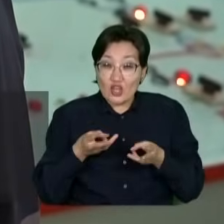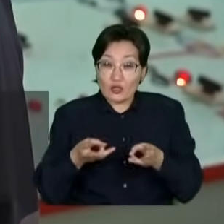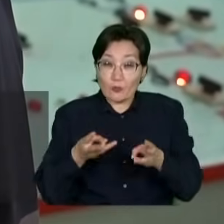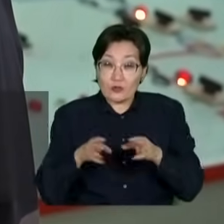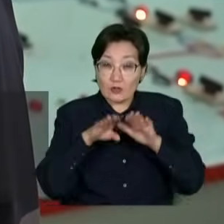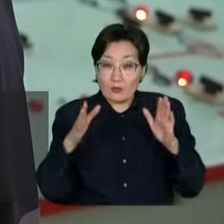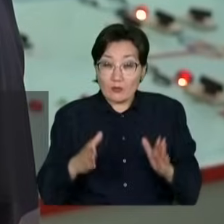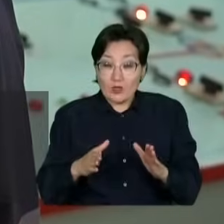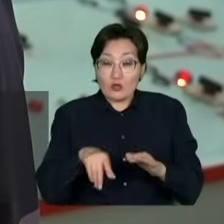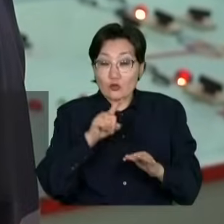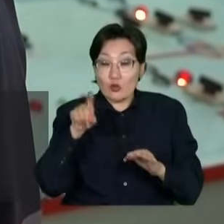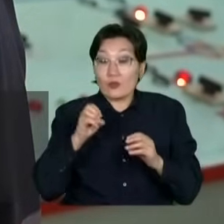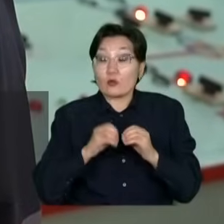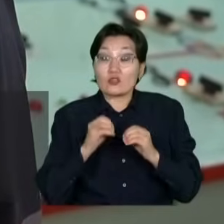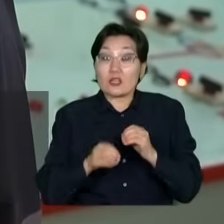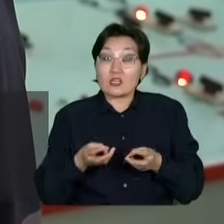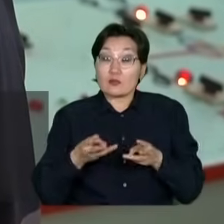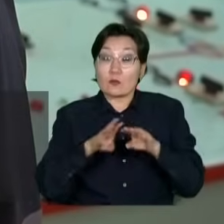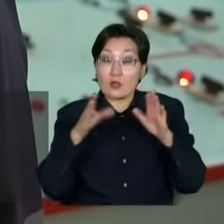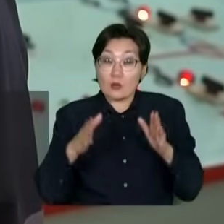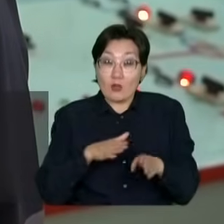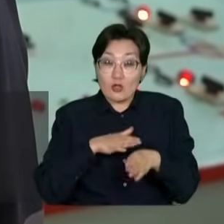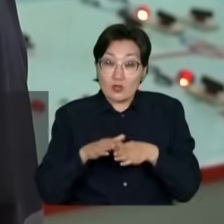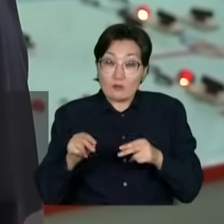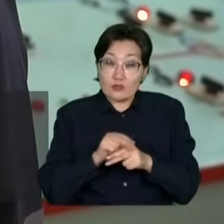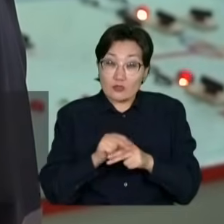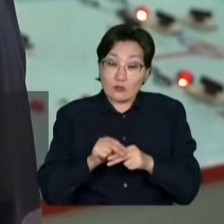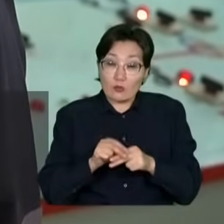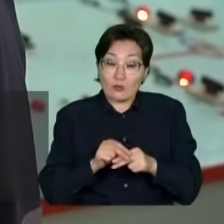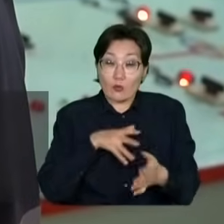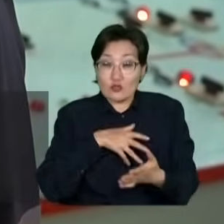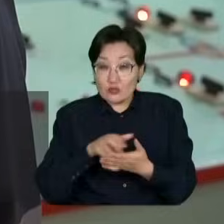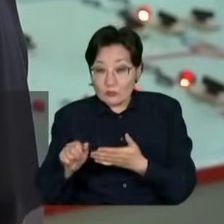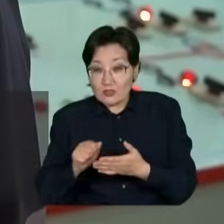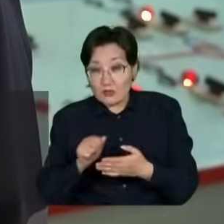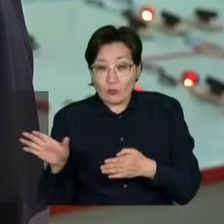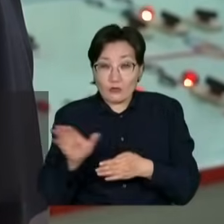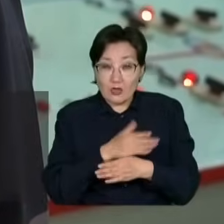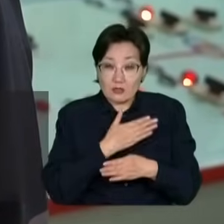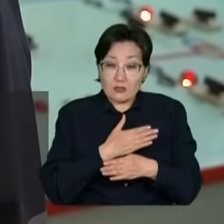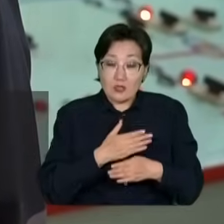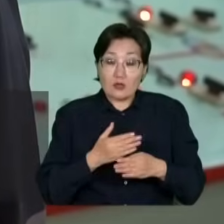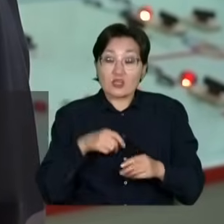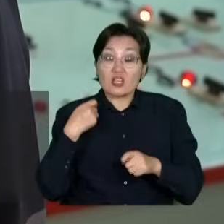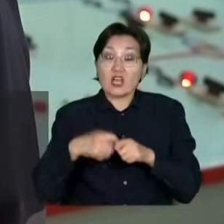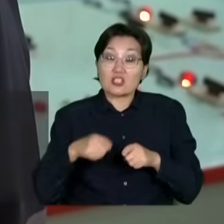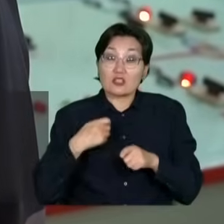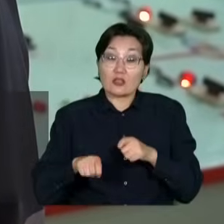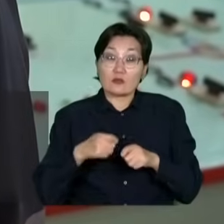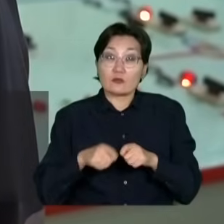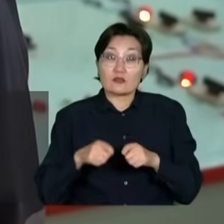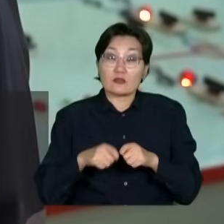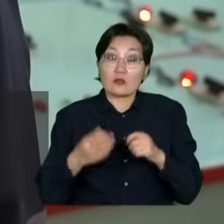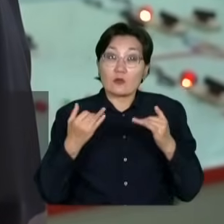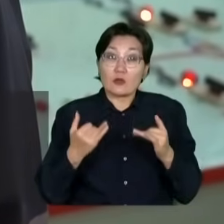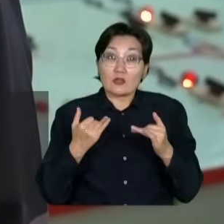нөмірі 10-шы қазандық толығымен демонтаж жасалып орнынан сүріліп алынып тастаған. Оның қаржыландыру көзі